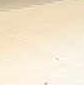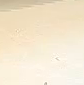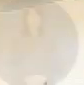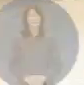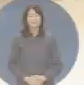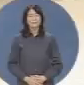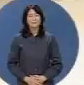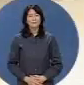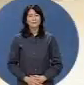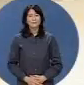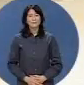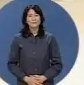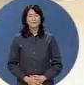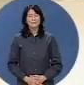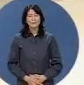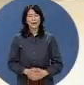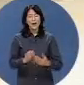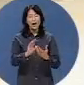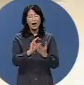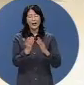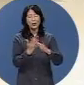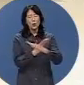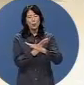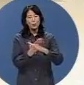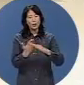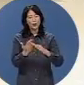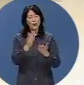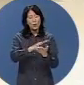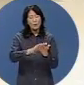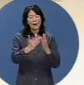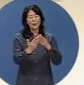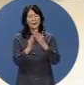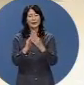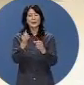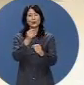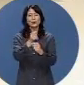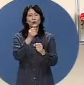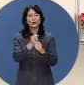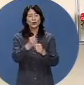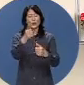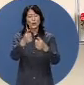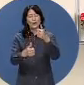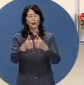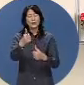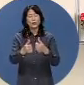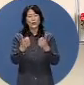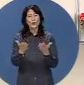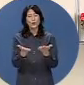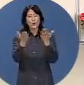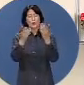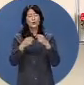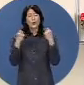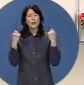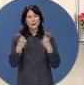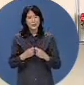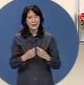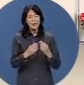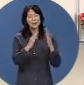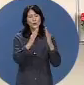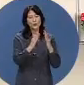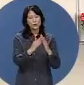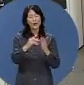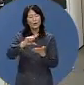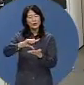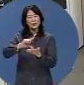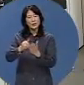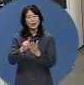たまた花と緑の警官街づくりコンテストの表彰式が行われ住宅や地域